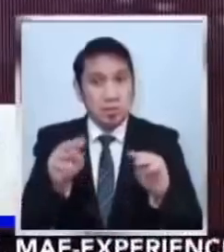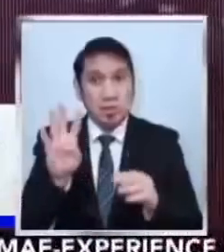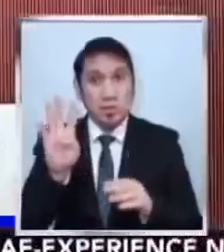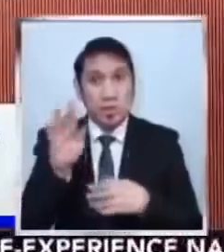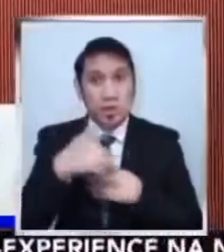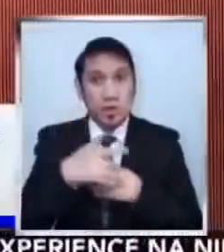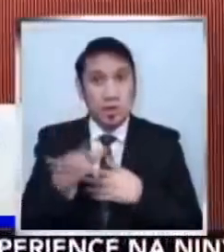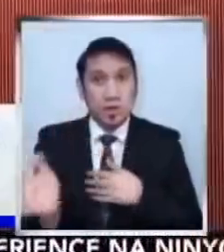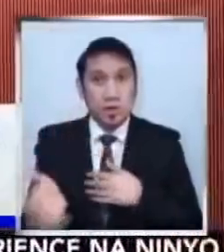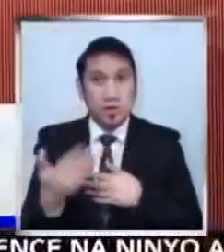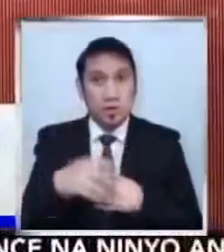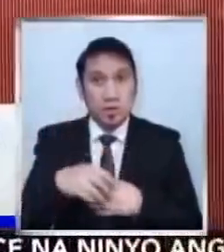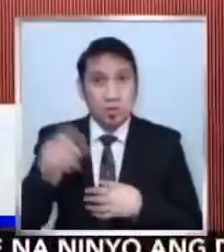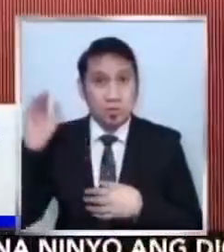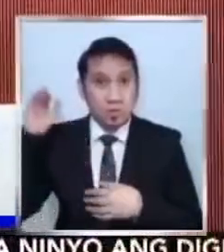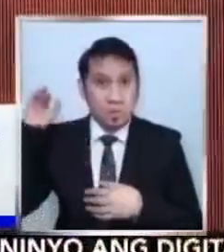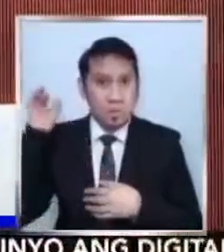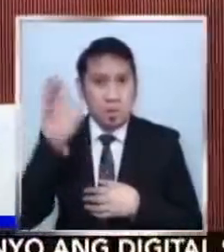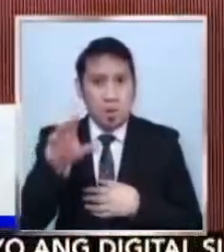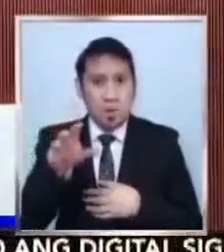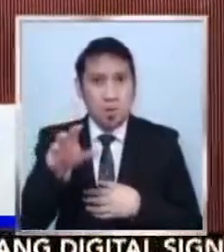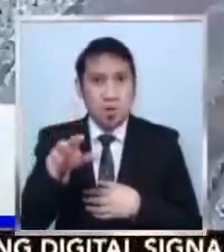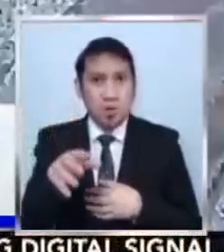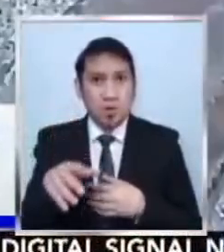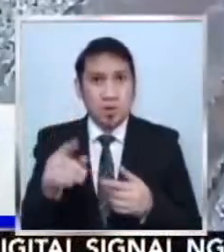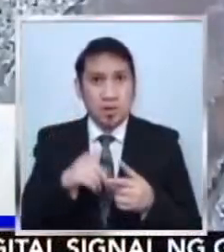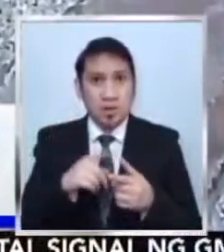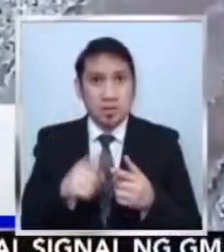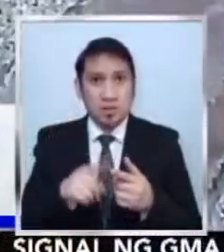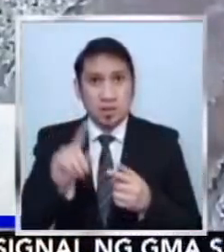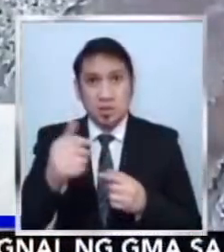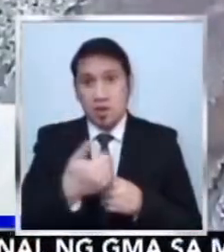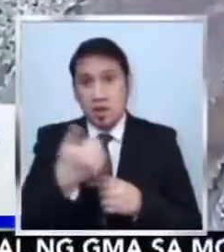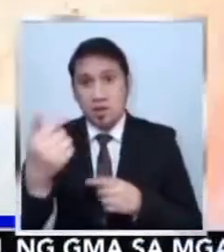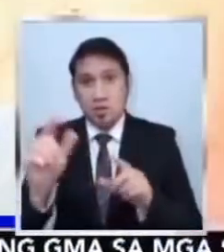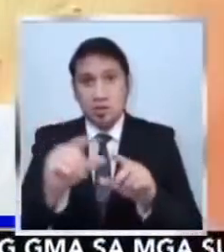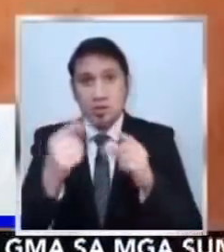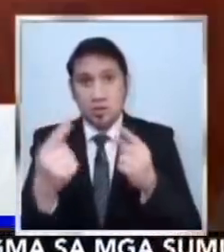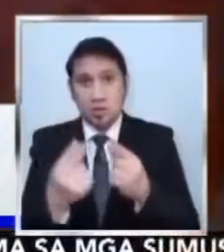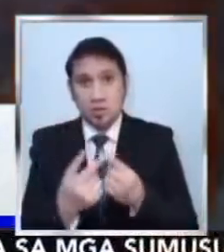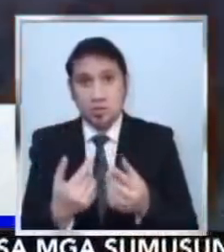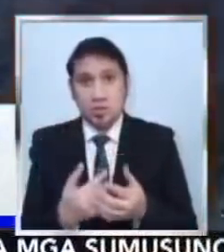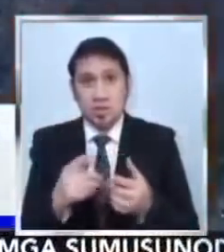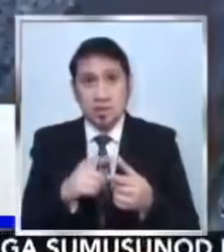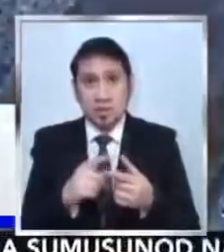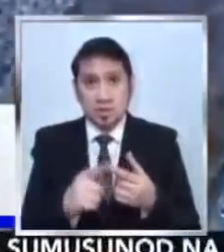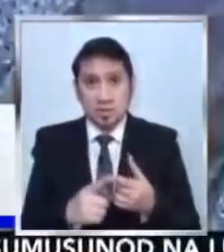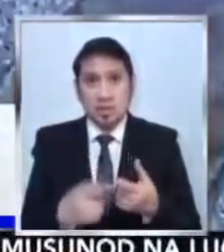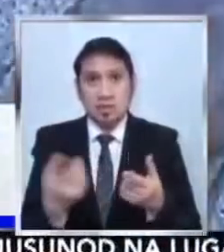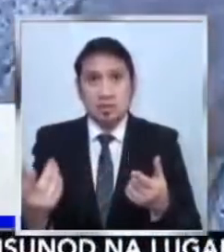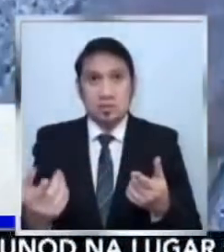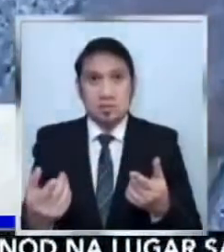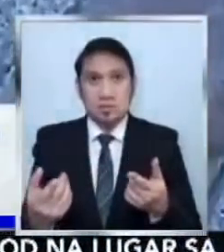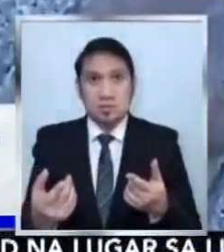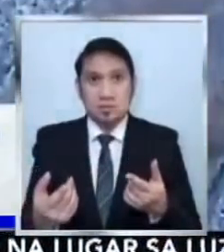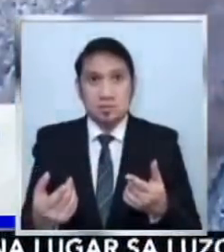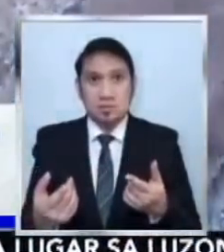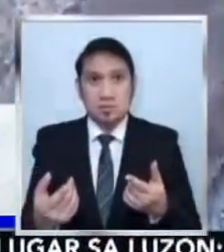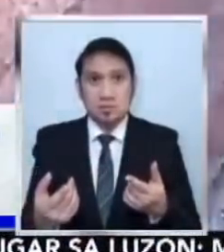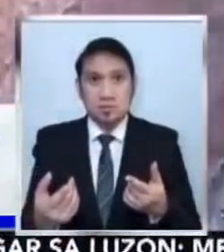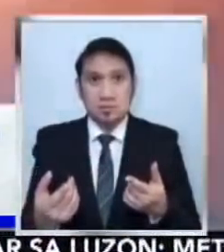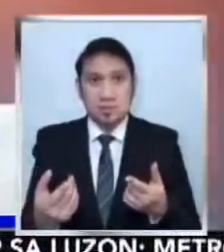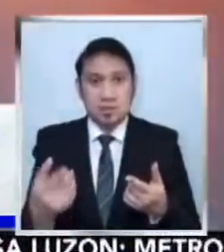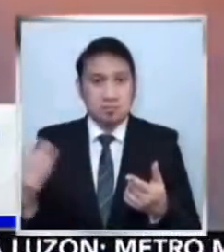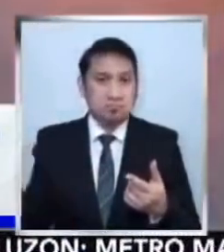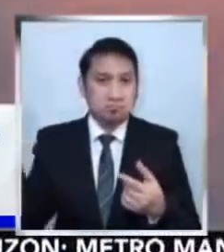niya ng Molotov sa kalsada, sumugod na ang kabilang pangkat. Naglipara ng mga Molotov sa ere, malapit sa mga kable ng kuryente. Ang